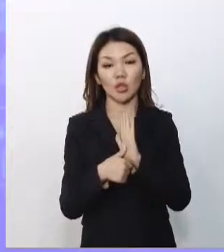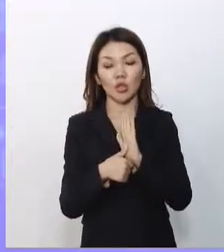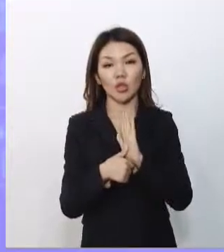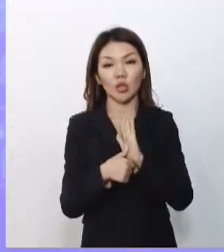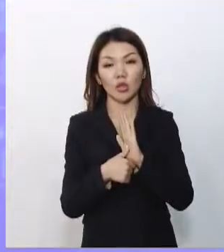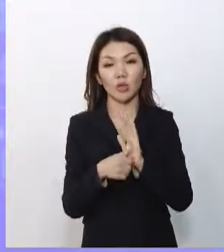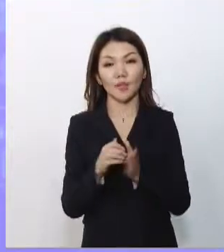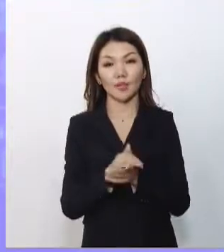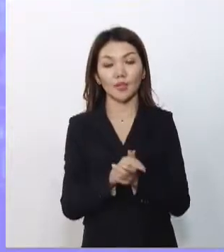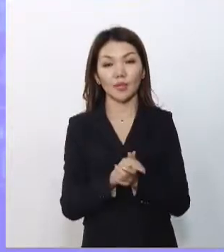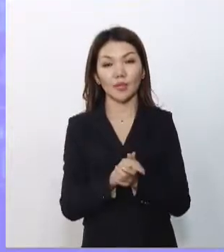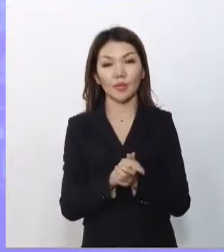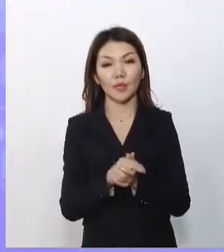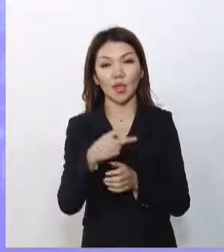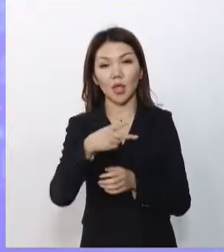нас получилась сумма